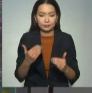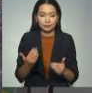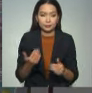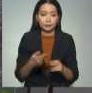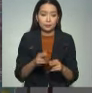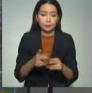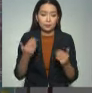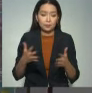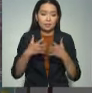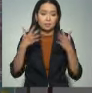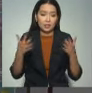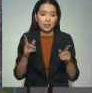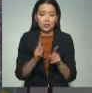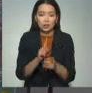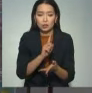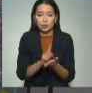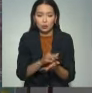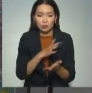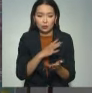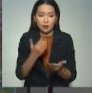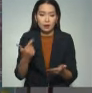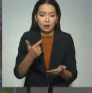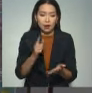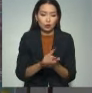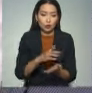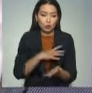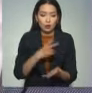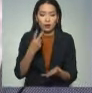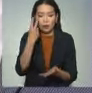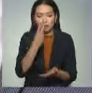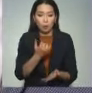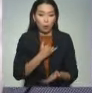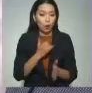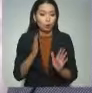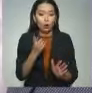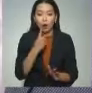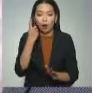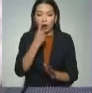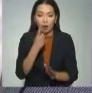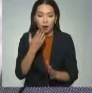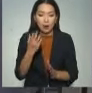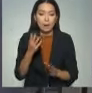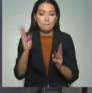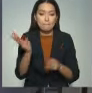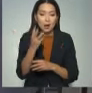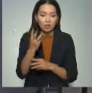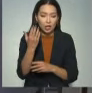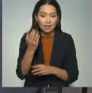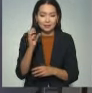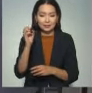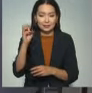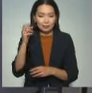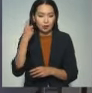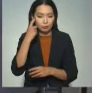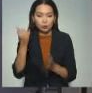На такое большое сооружение должна быть предоставлена гарантия 2 года, а у нас только 1 год. Пожарная сигнализация не установлена,